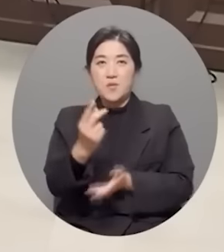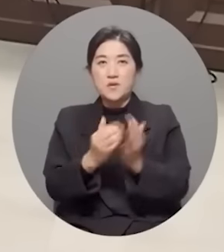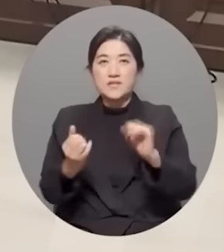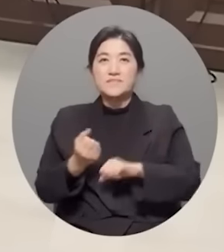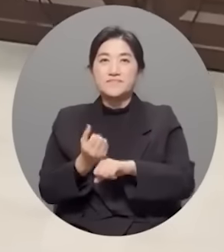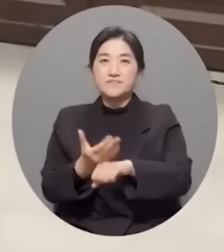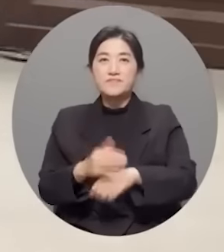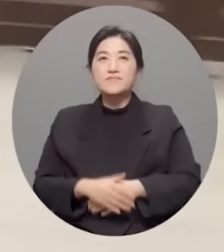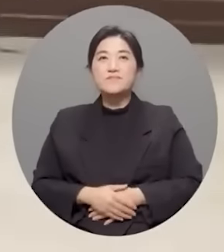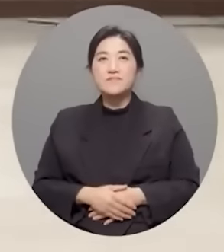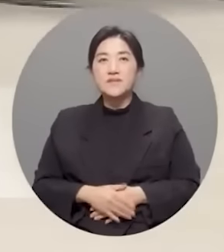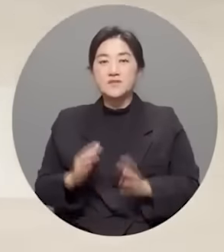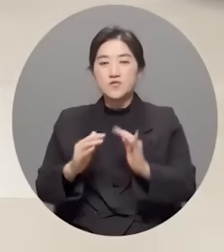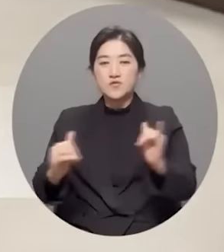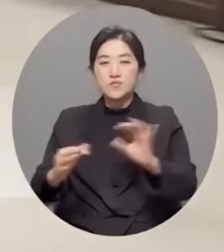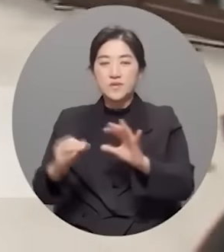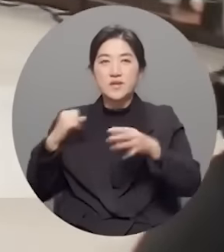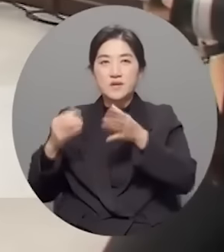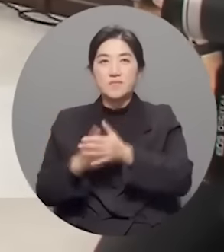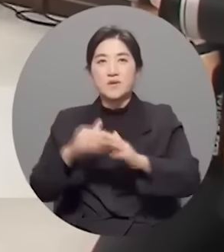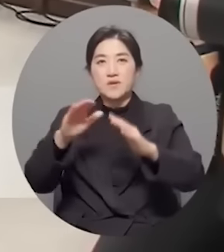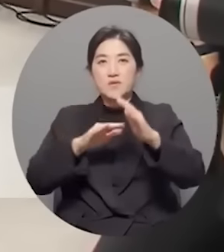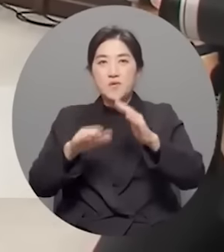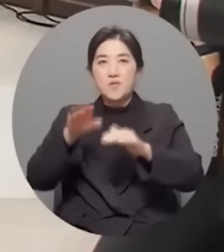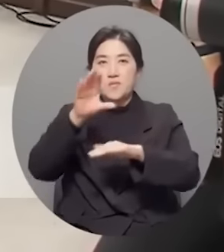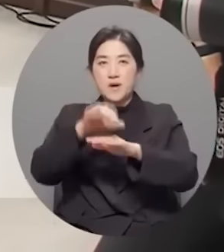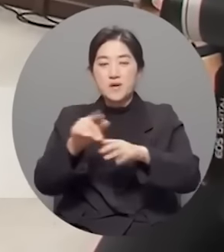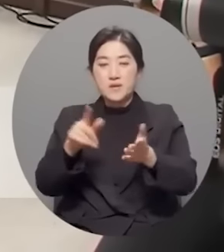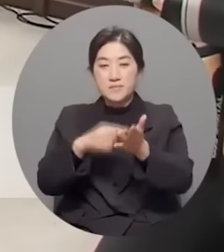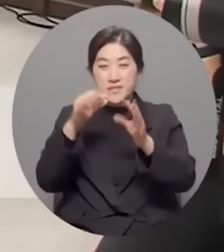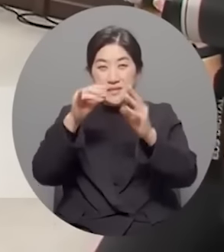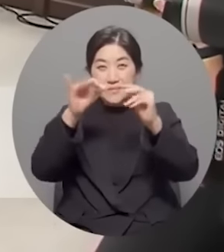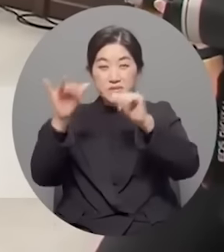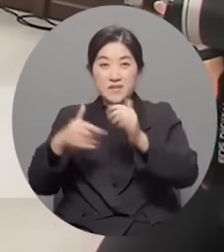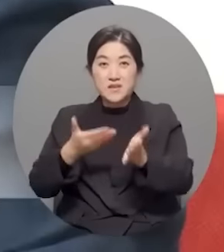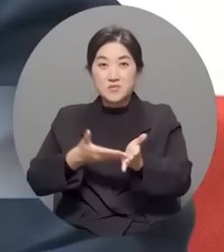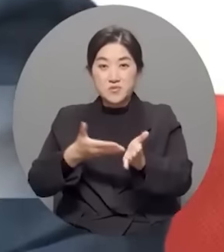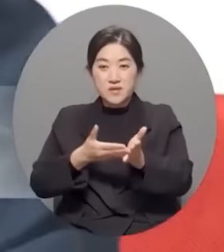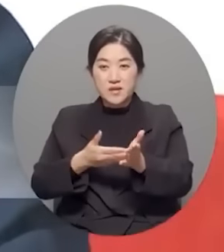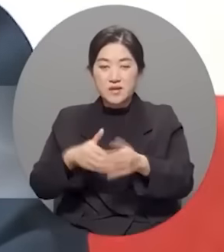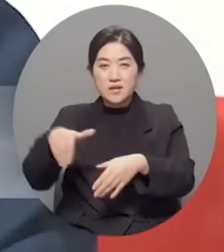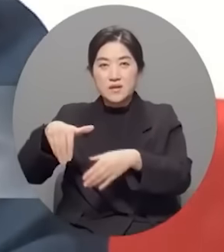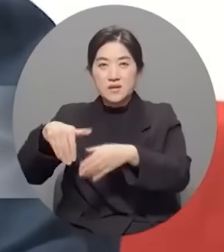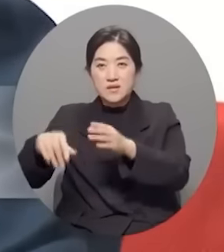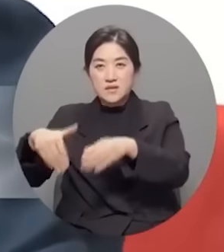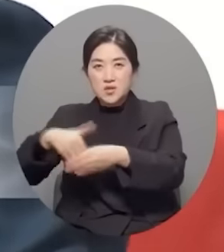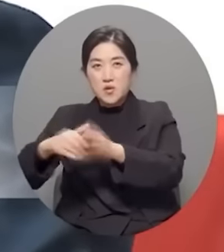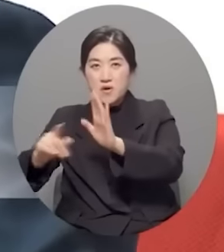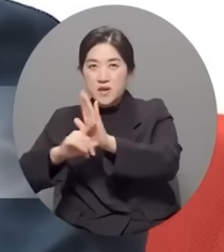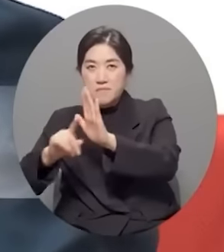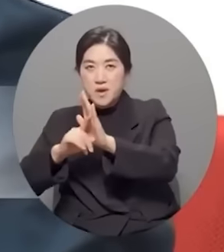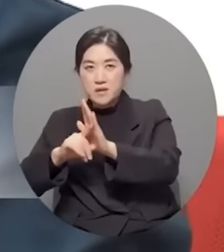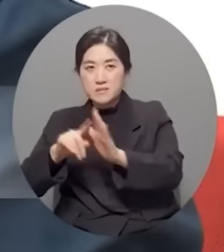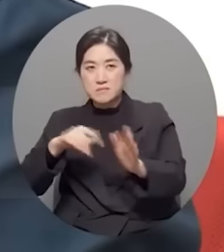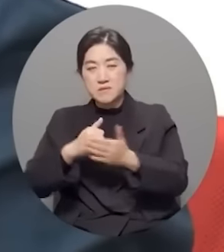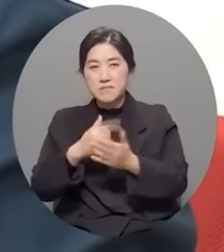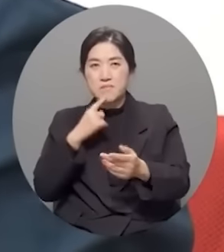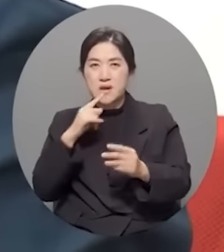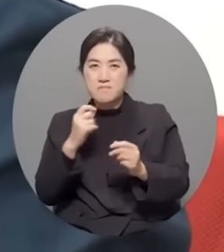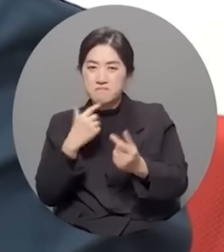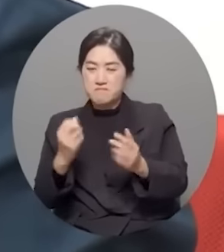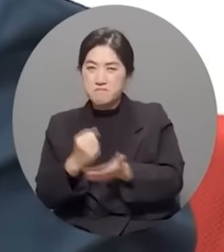기자입니다 국민의 임은 공영방송에서 나온 미세먼지 보도가 선거 캠페인 논란에 도마위에 올랐다고